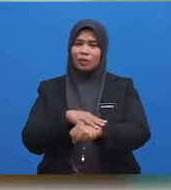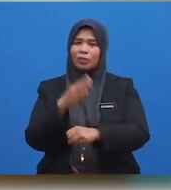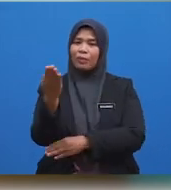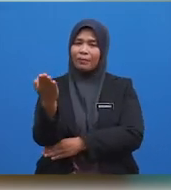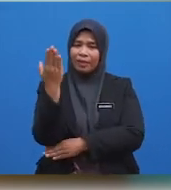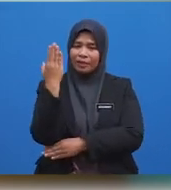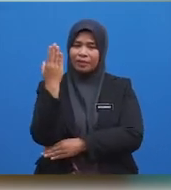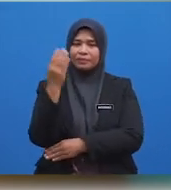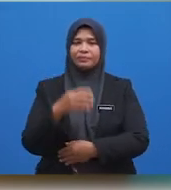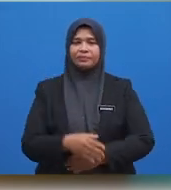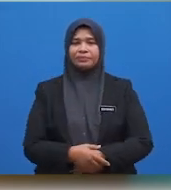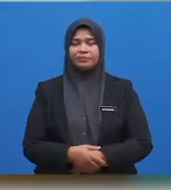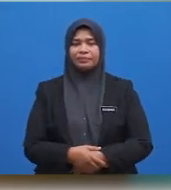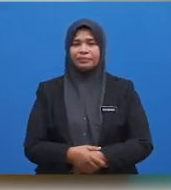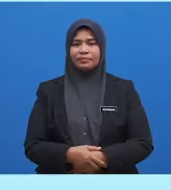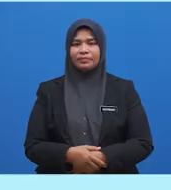pagi